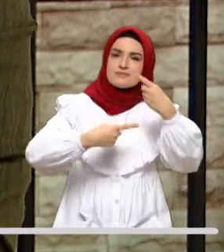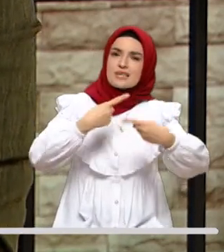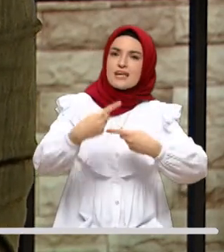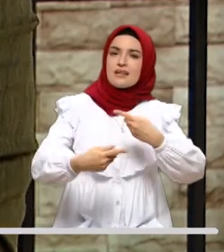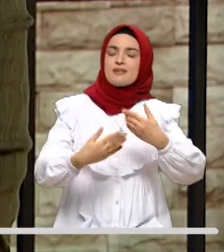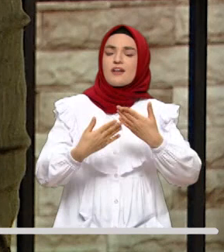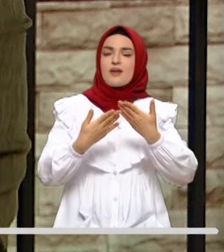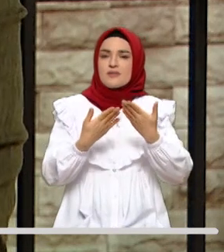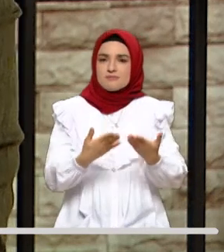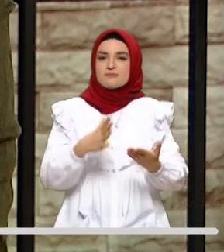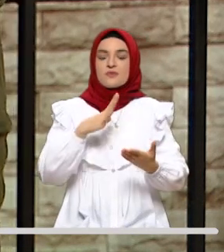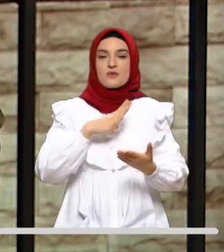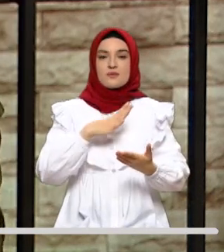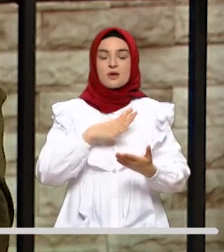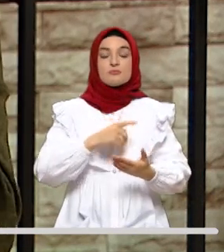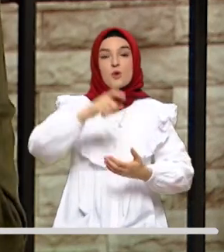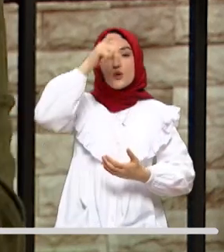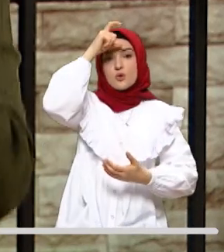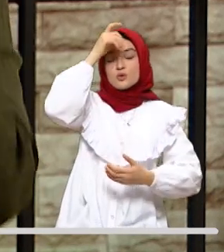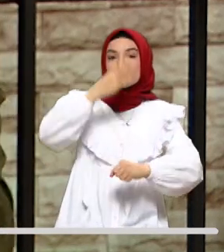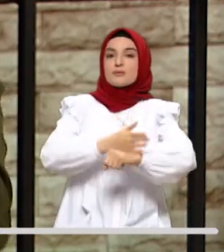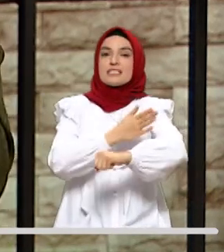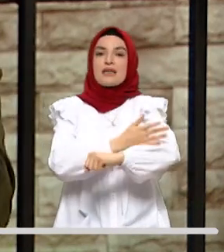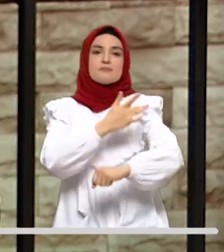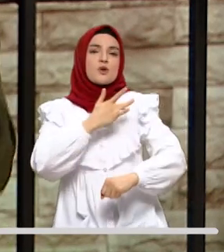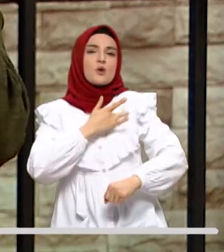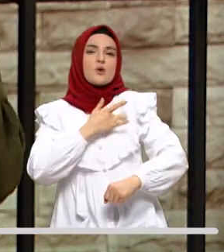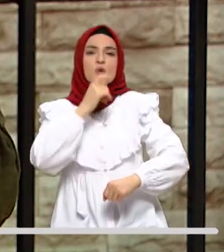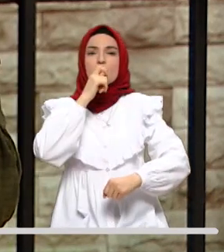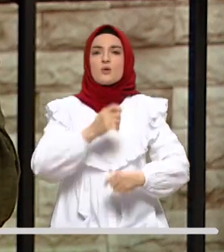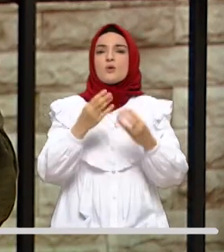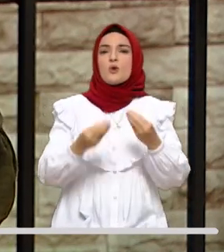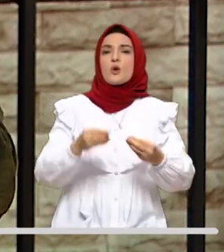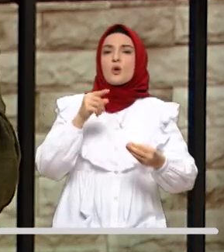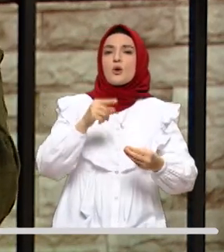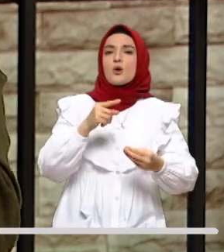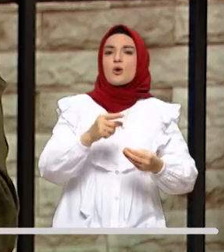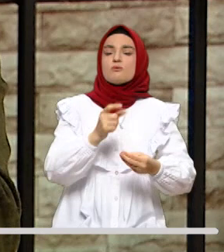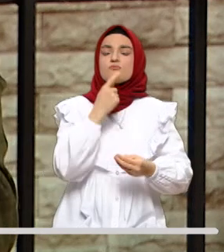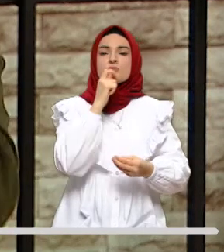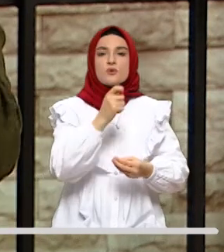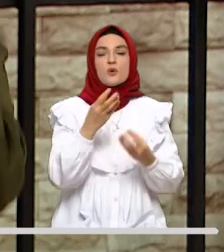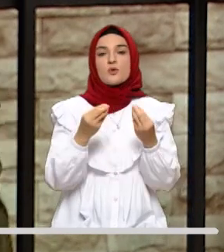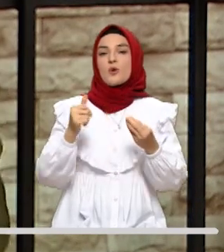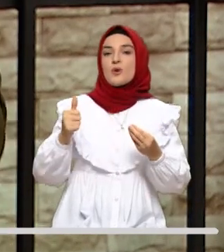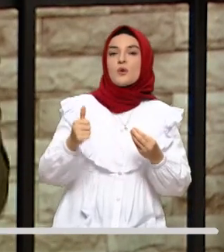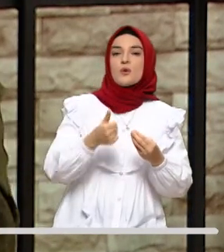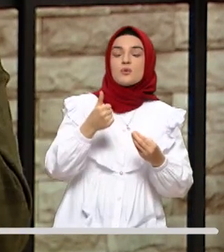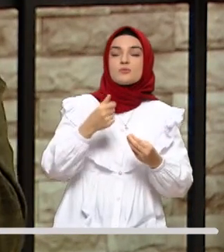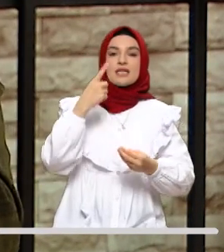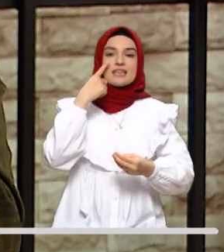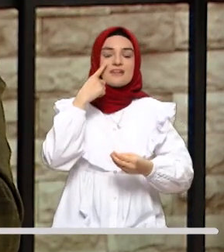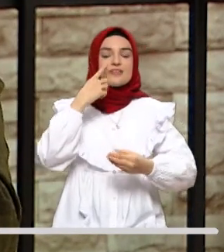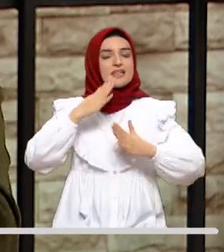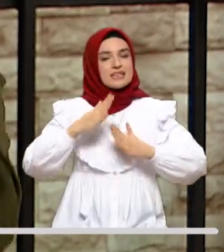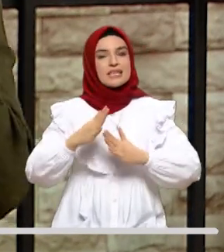Türk milletinin, Necip milletimizin gönlünde ve sözünde olan şu ifade çok önemli. Devlet ebed müddet. Hı